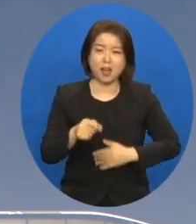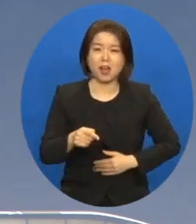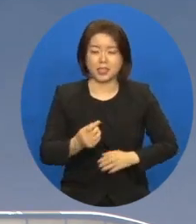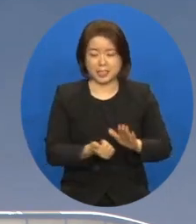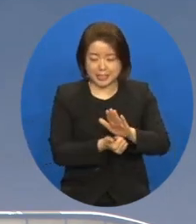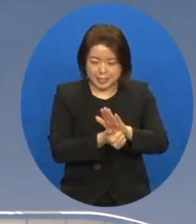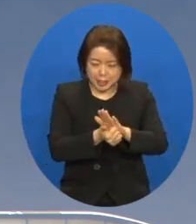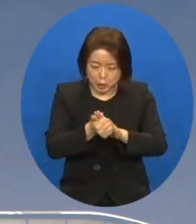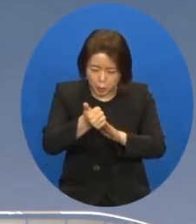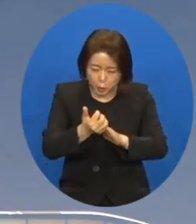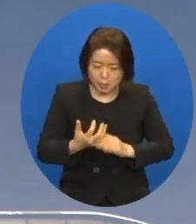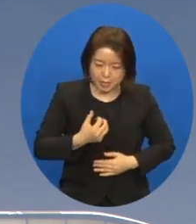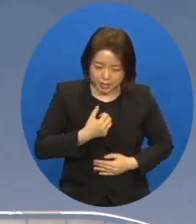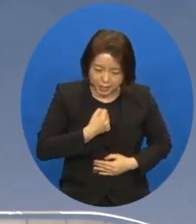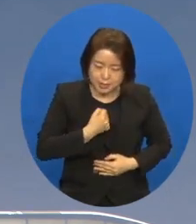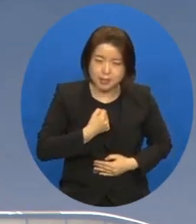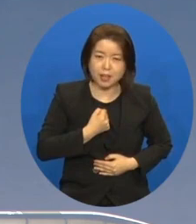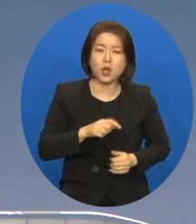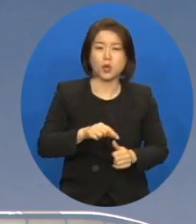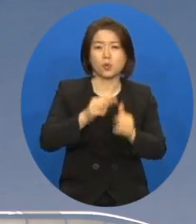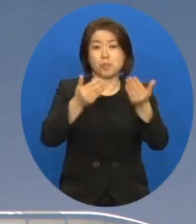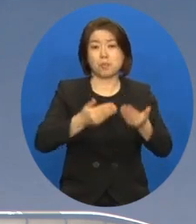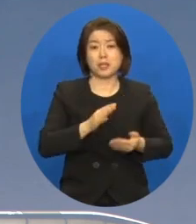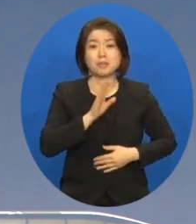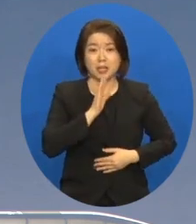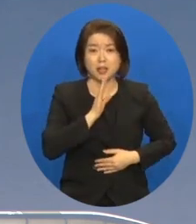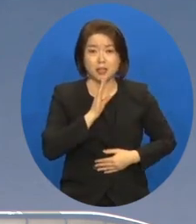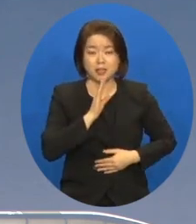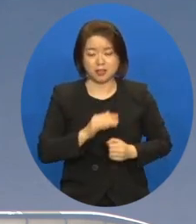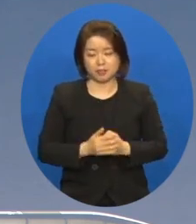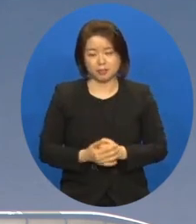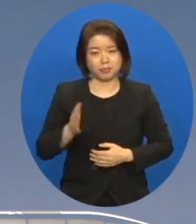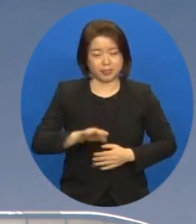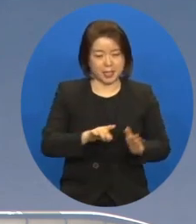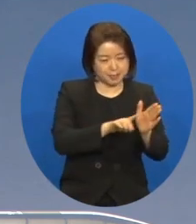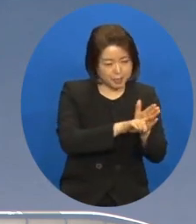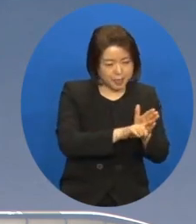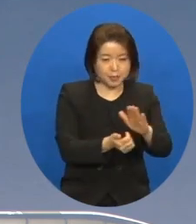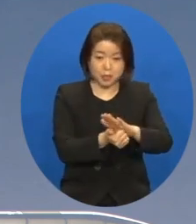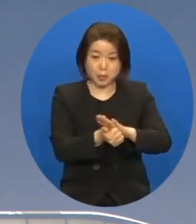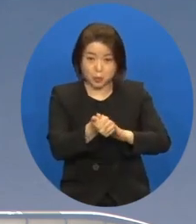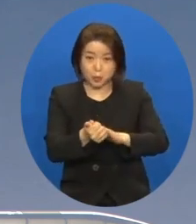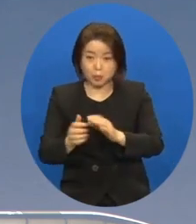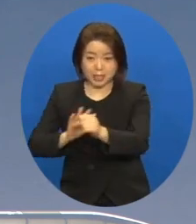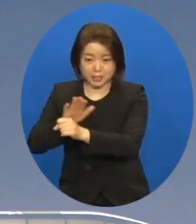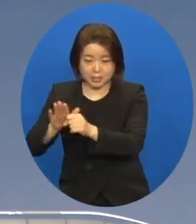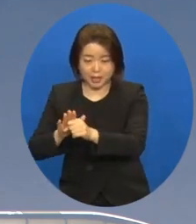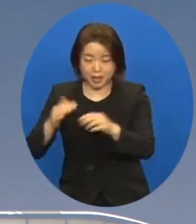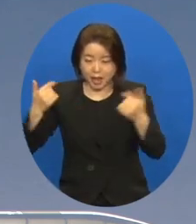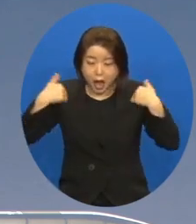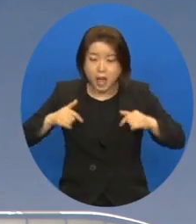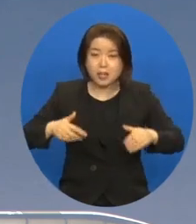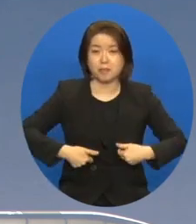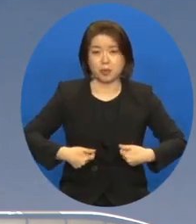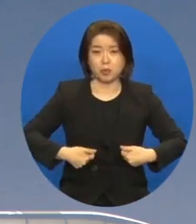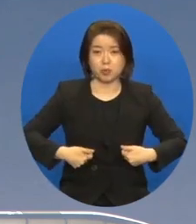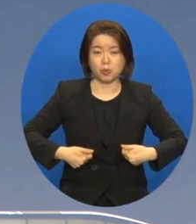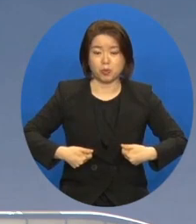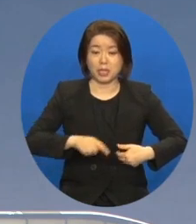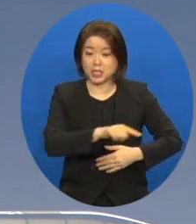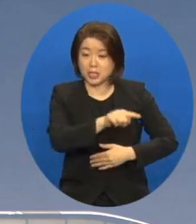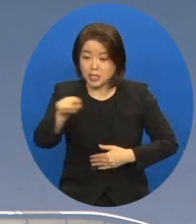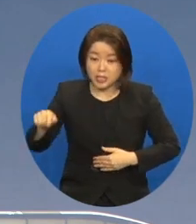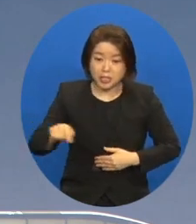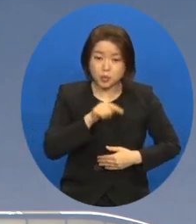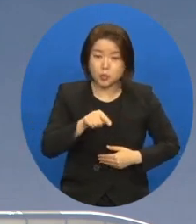있어야 구원받은 사람. 그런데 믿음, 소망, 사랑 항상 있어야 하지만 으뜸은